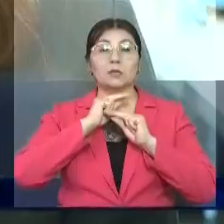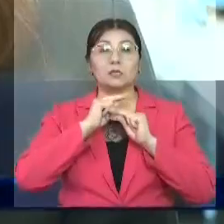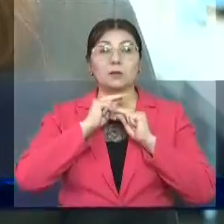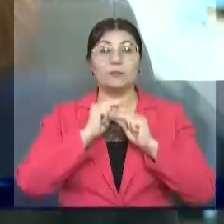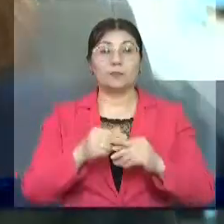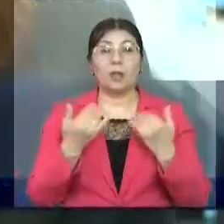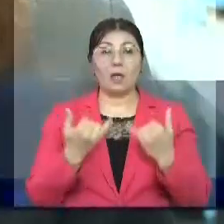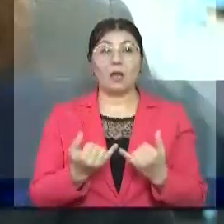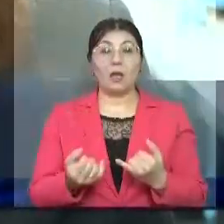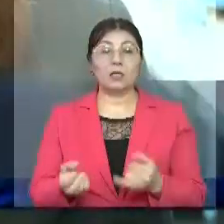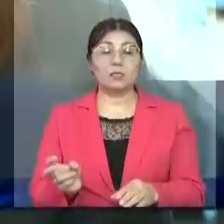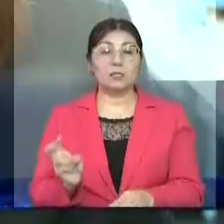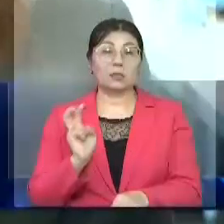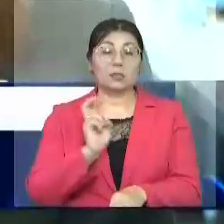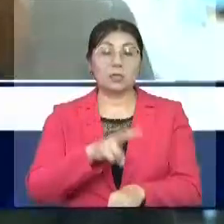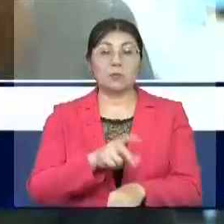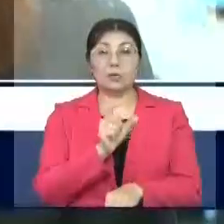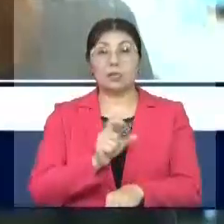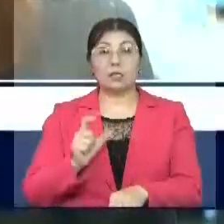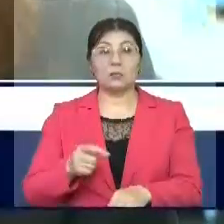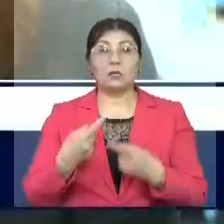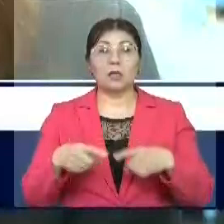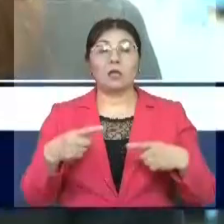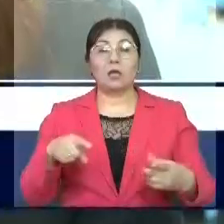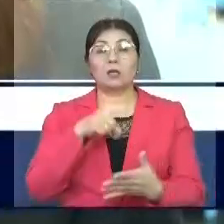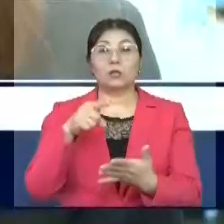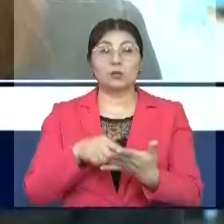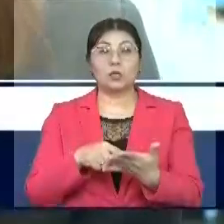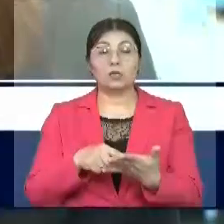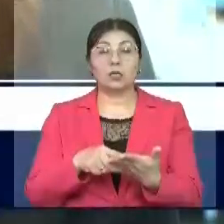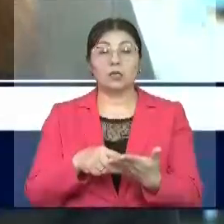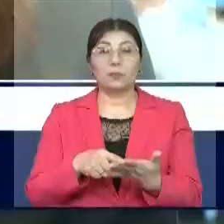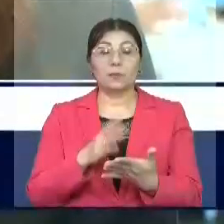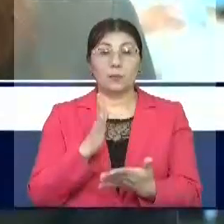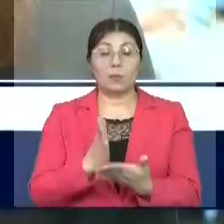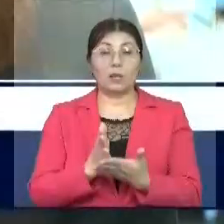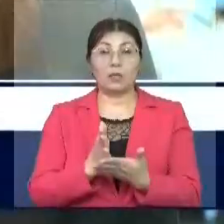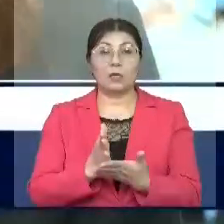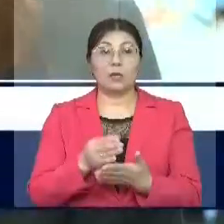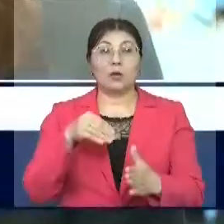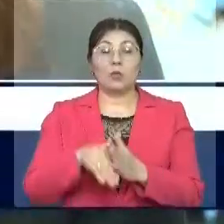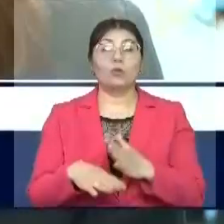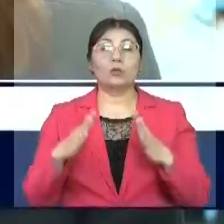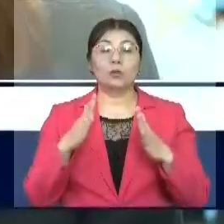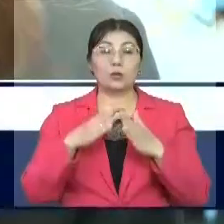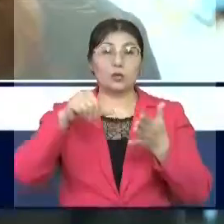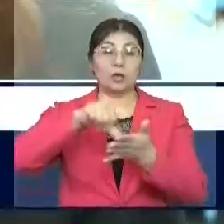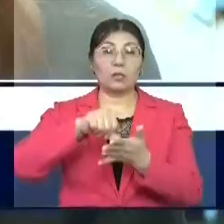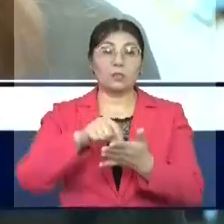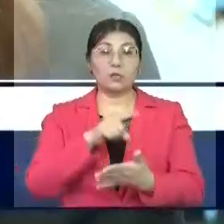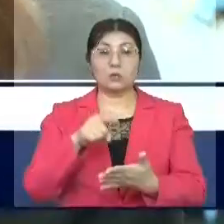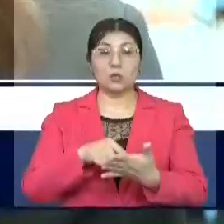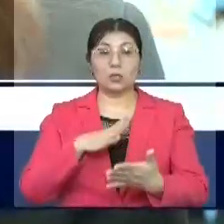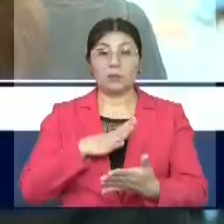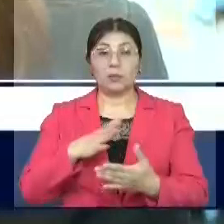аударылды. Қазір келіп жатқан азаматтар әртүрлі сұрақтармен келіп жатыр. Оның ішінде тұрғын үйге қатысты сұрақтар да бар,